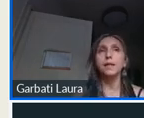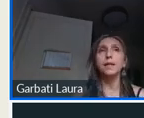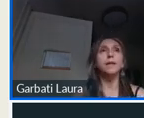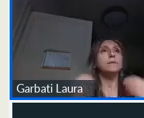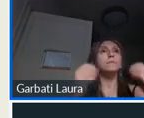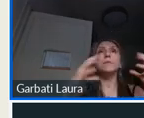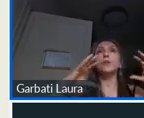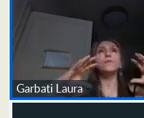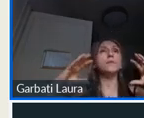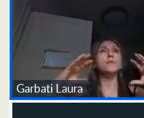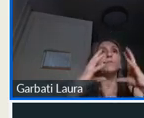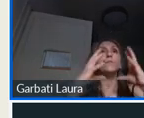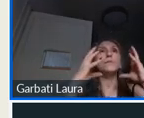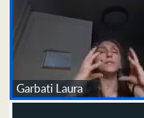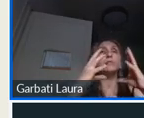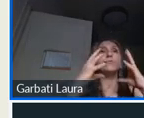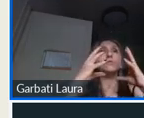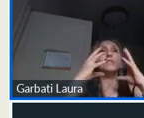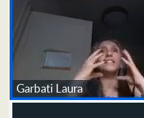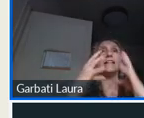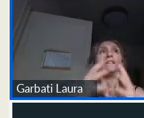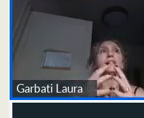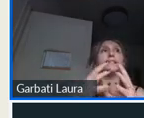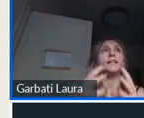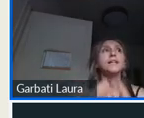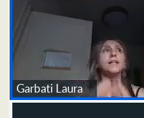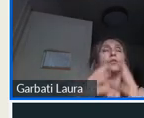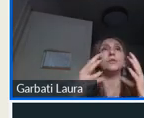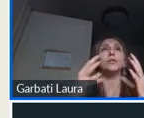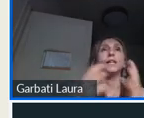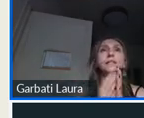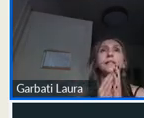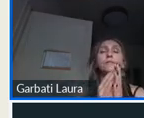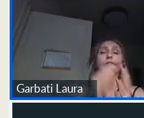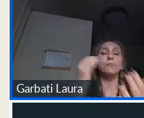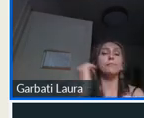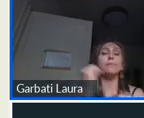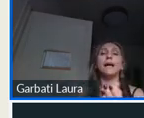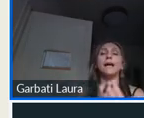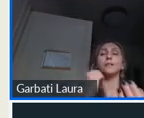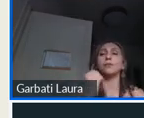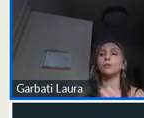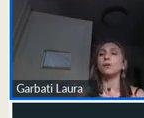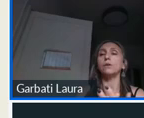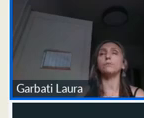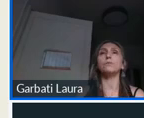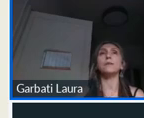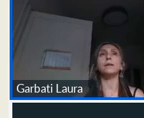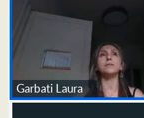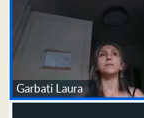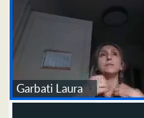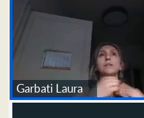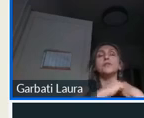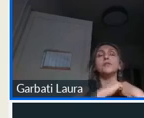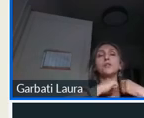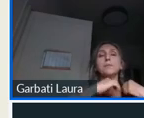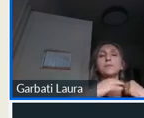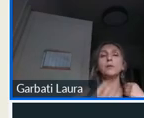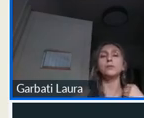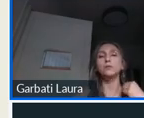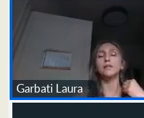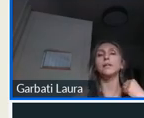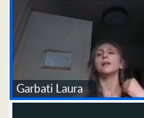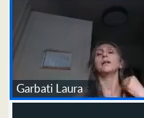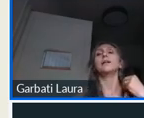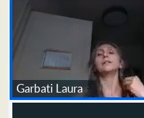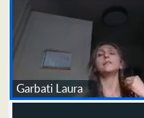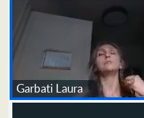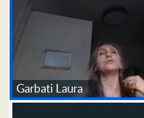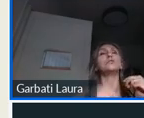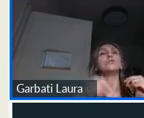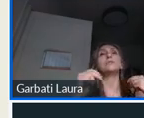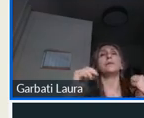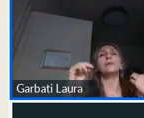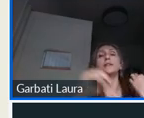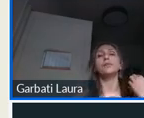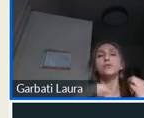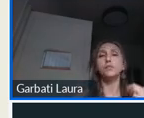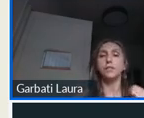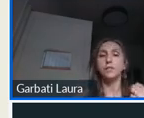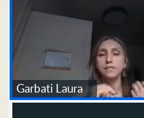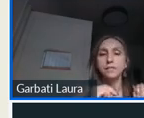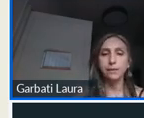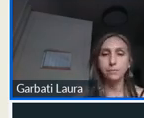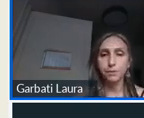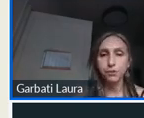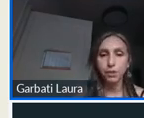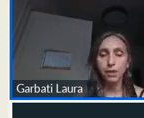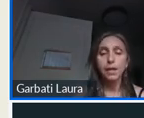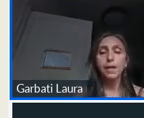possibile, convergiamo verso uno standard anche comunicativo, come un marchio, no? Pubblica amministrazione, Regione Piemonte, l'attribution va bene